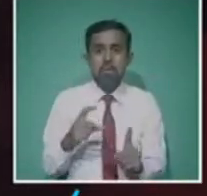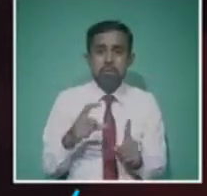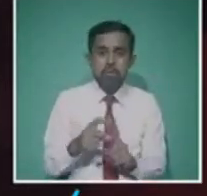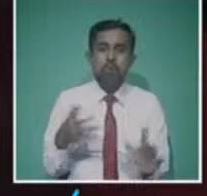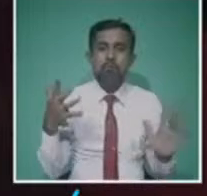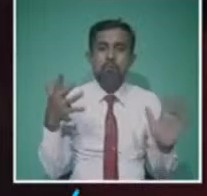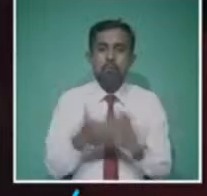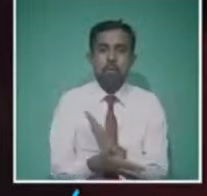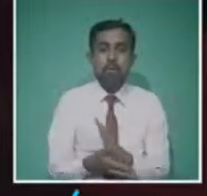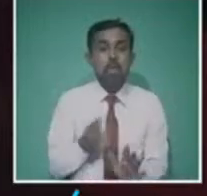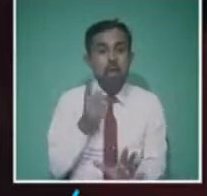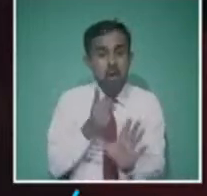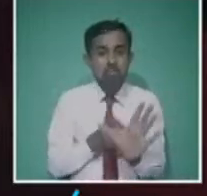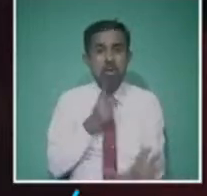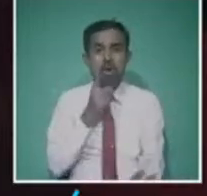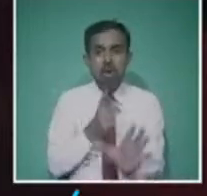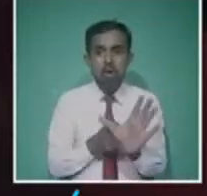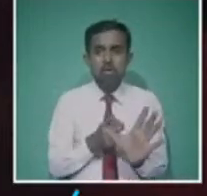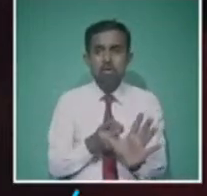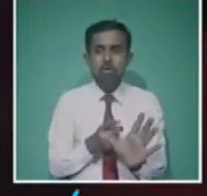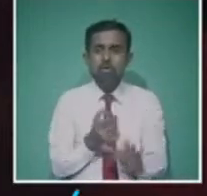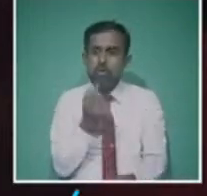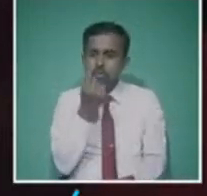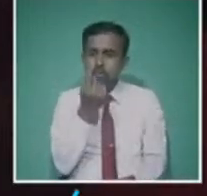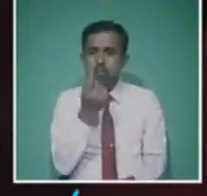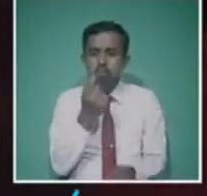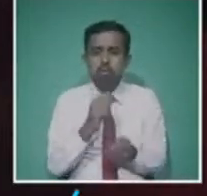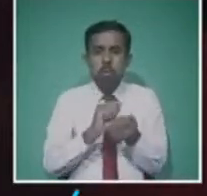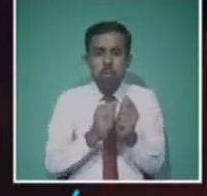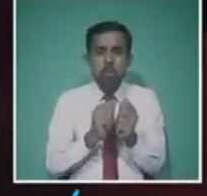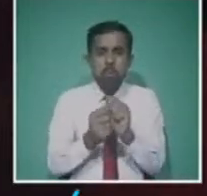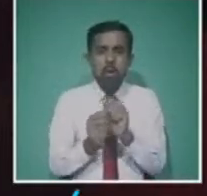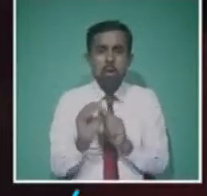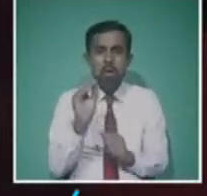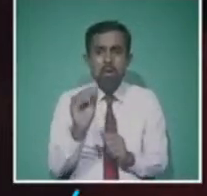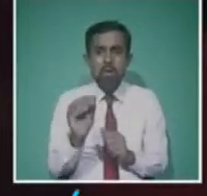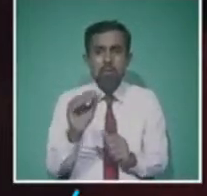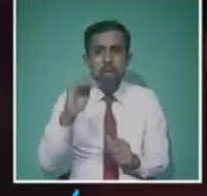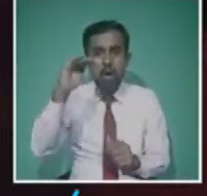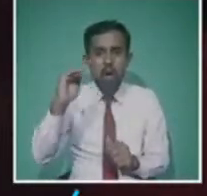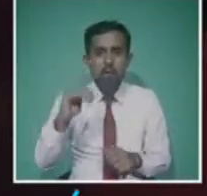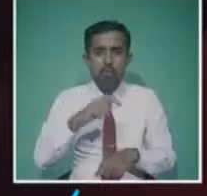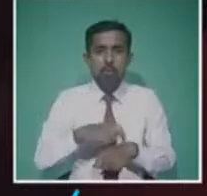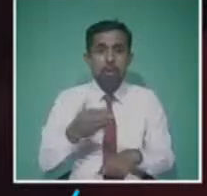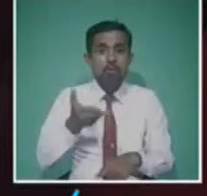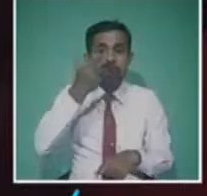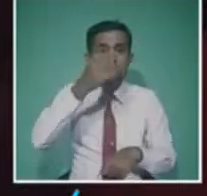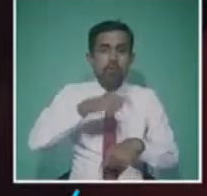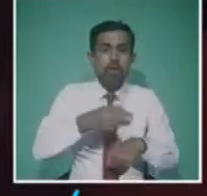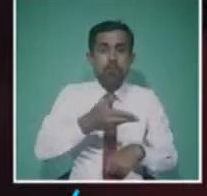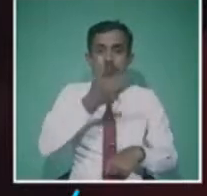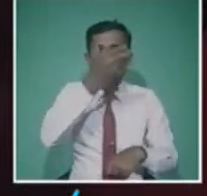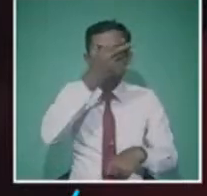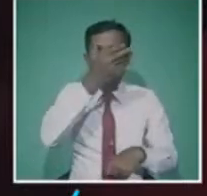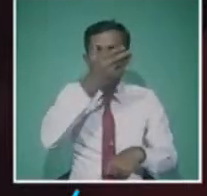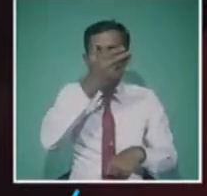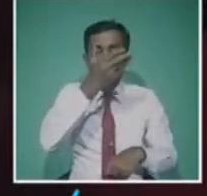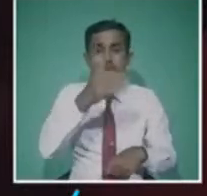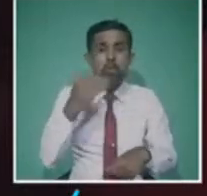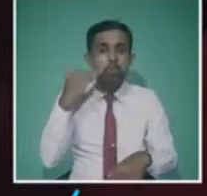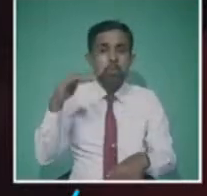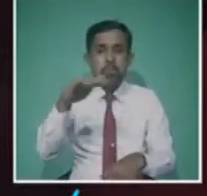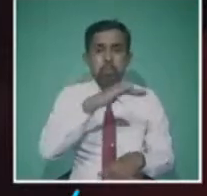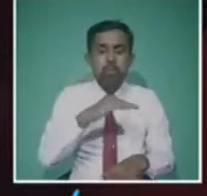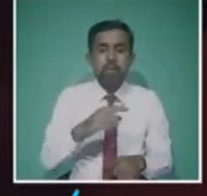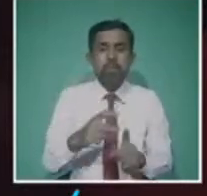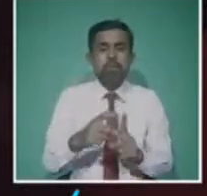වැරැද්දක්. මේක හැම අවුරුද්දෙම යම්කිසි ආකාරයක සංශෝධනයක් වුණා නම් අඩු වෙන වෙලාවට අඩු වෙන්නත් වැඩි වෙන වෙලාවට වැඩි වෙන්නත් ඒ තුලින් ජනතාවට